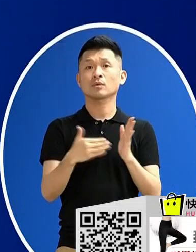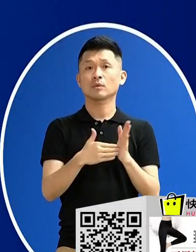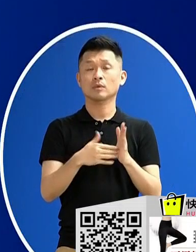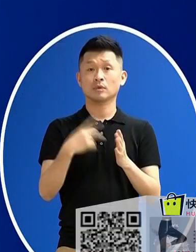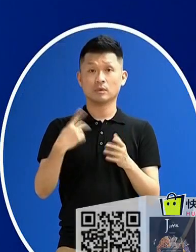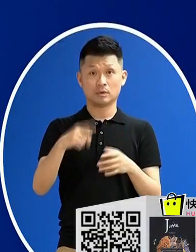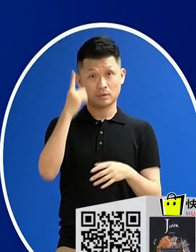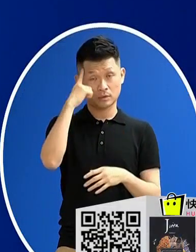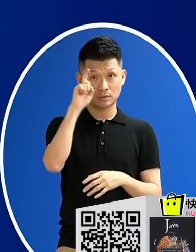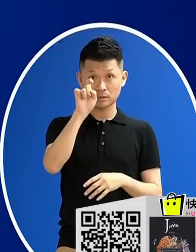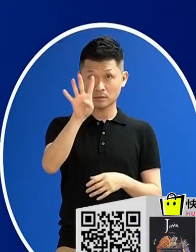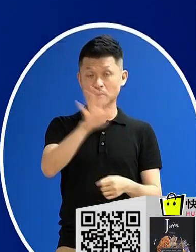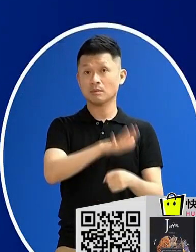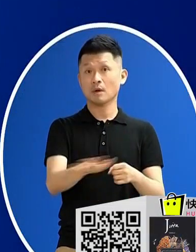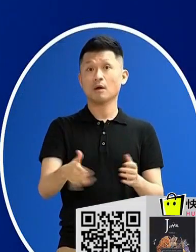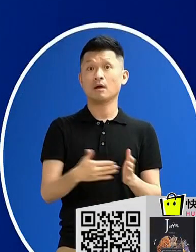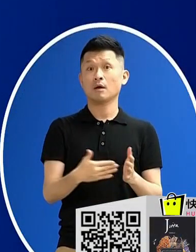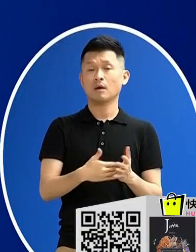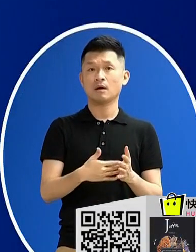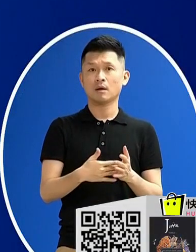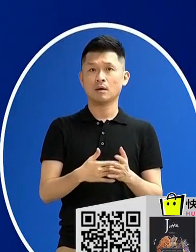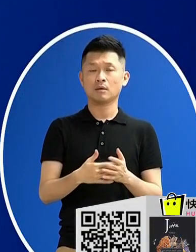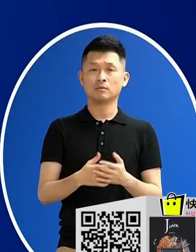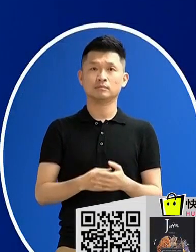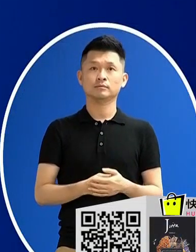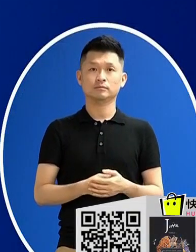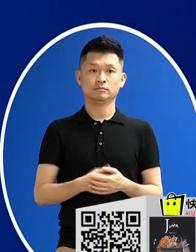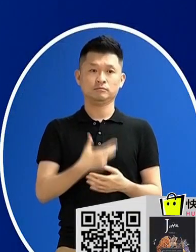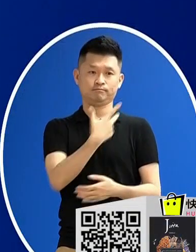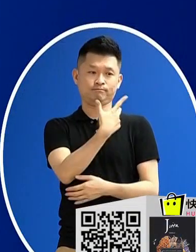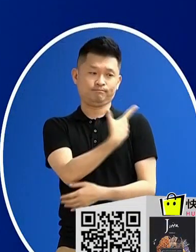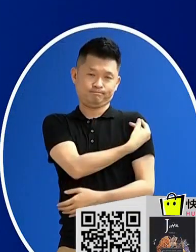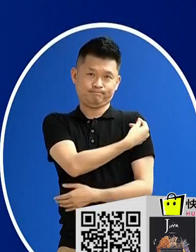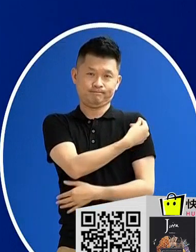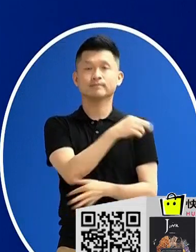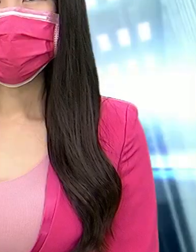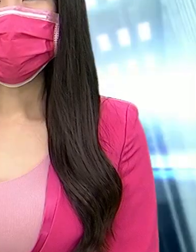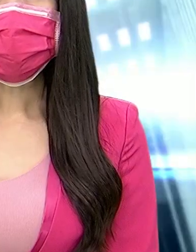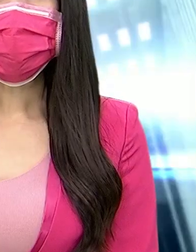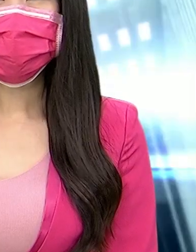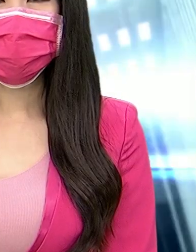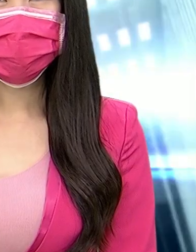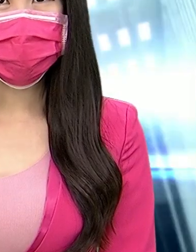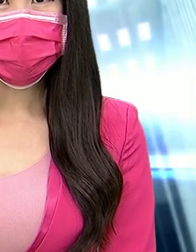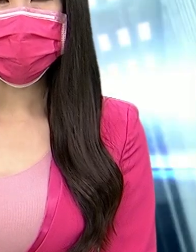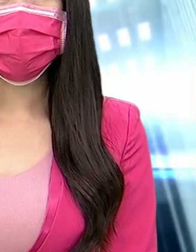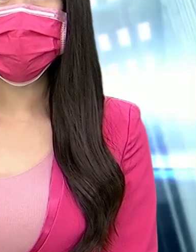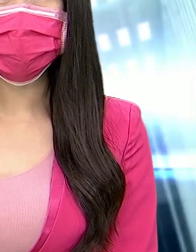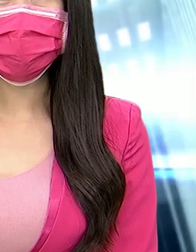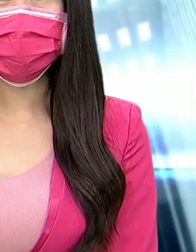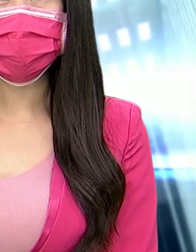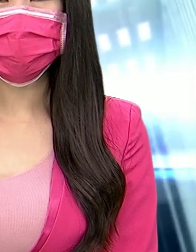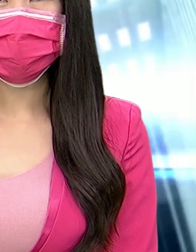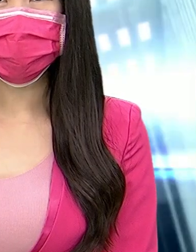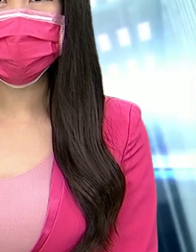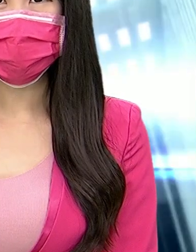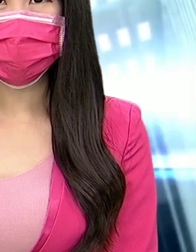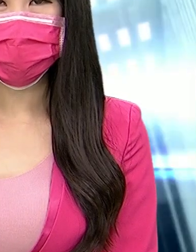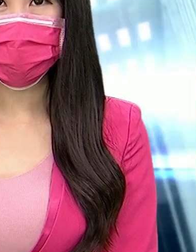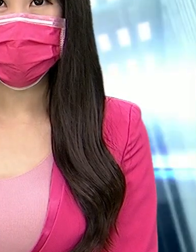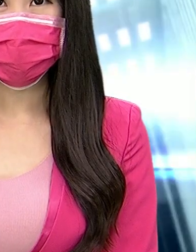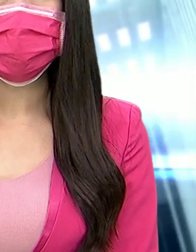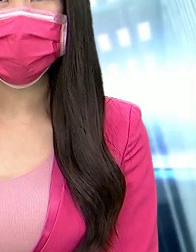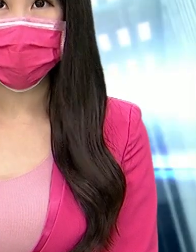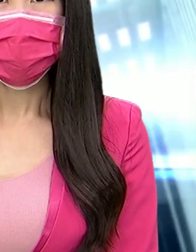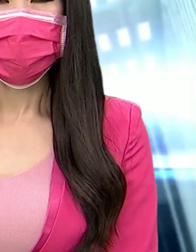经满14天，所以这应该都是有符合这个完整接种的条件。 好，疫情指挥中心公布新增3例本土病例，都